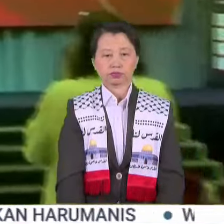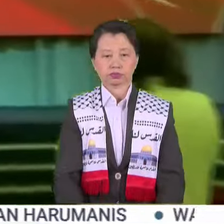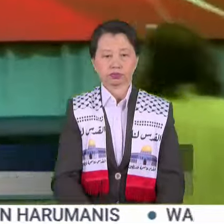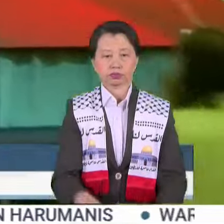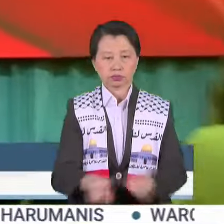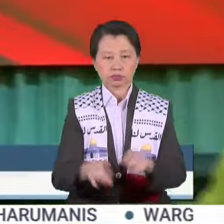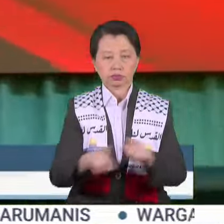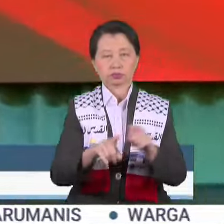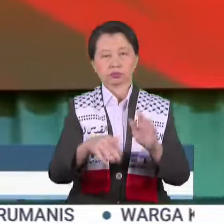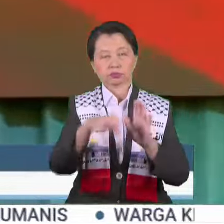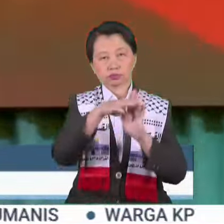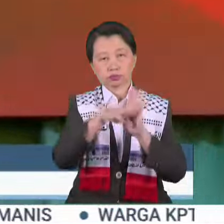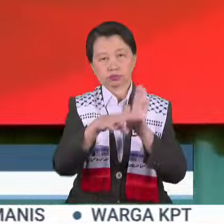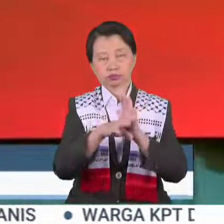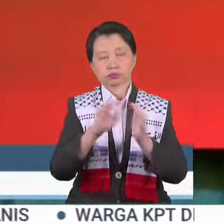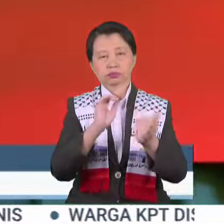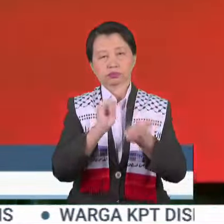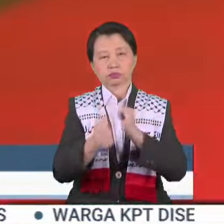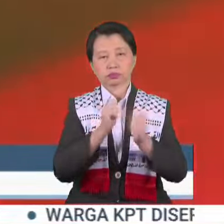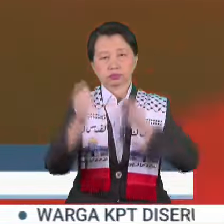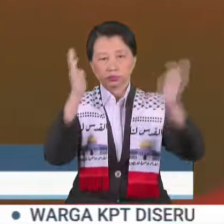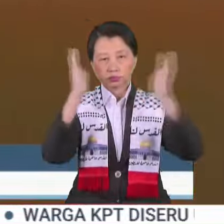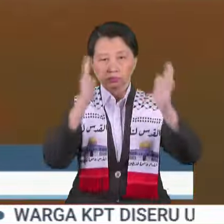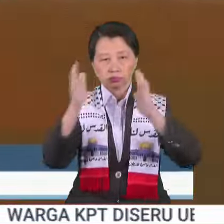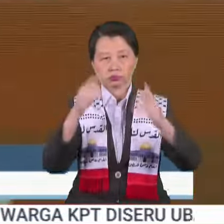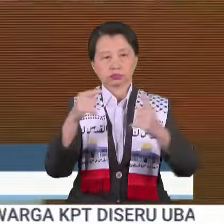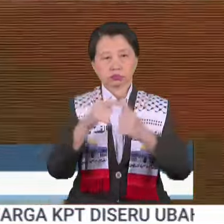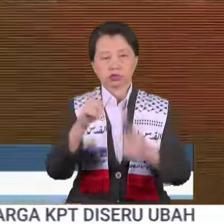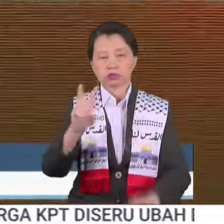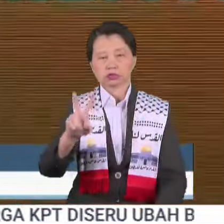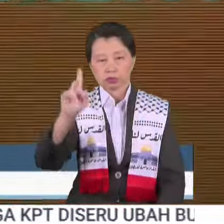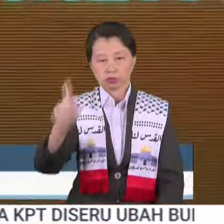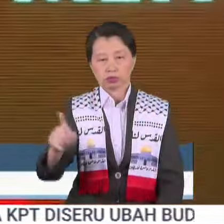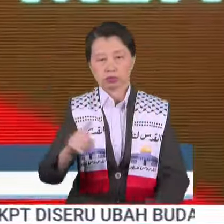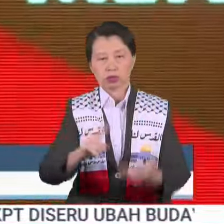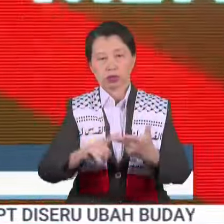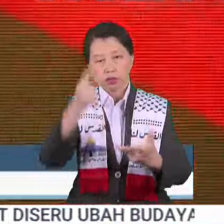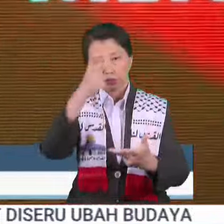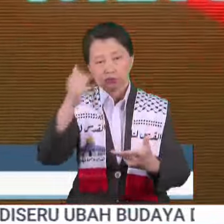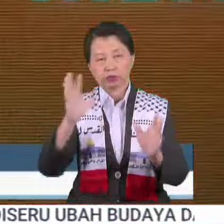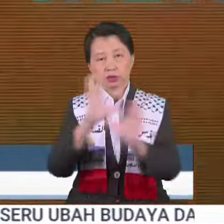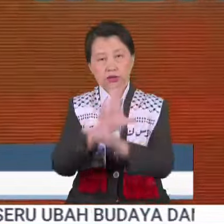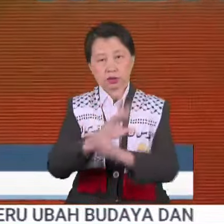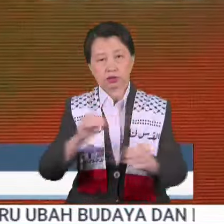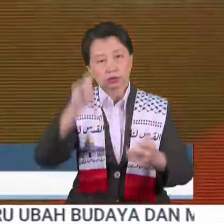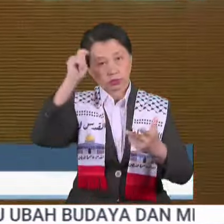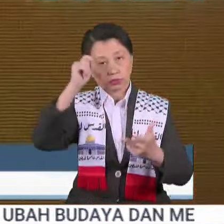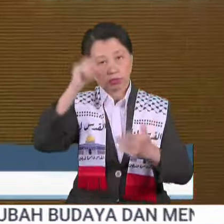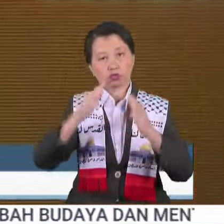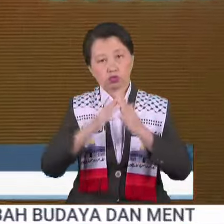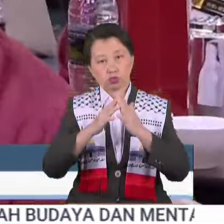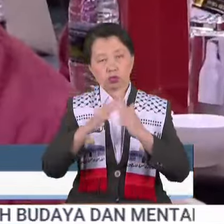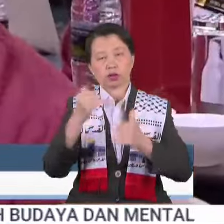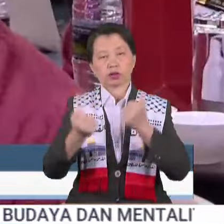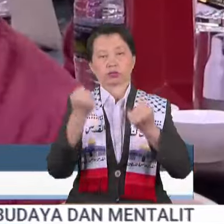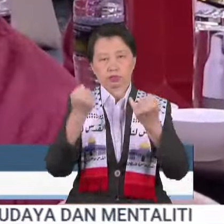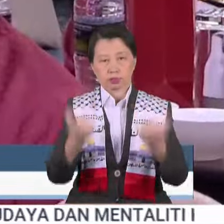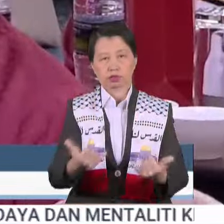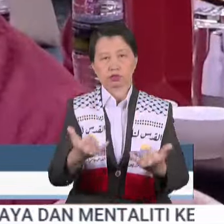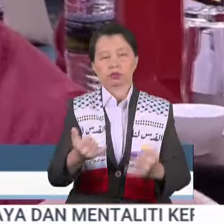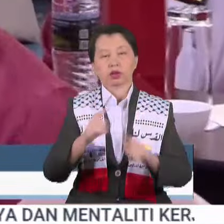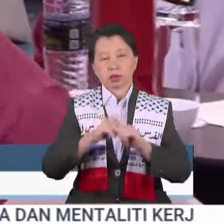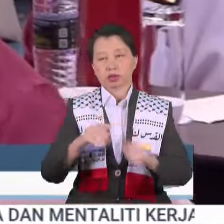Turut disenaraikan ialah Temasya Sukan Malaysia edisi ke-21 kerana Sarawak merupakan tuan rumah pada tahun ini.